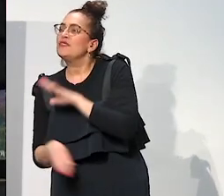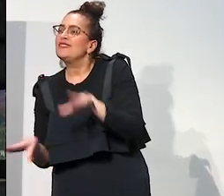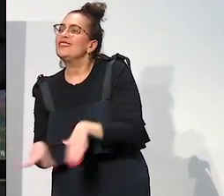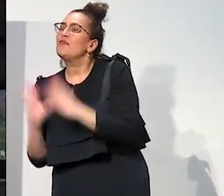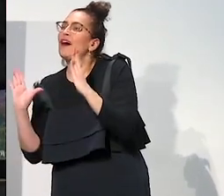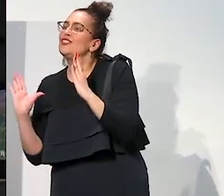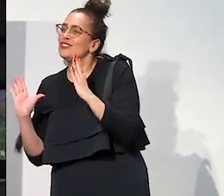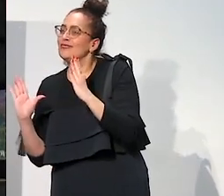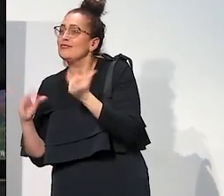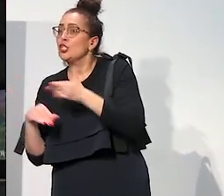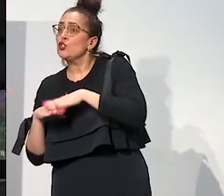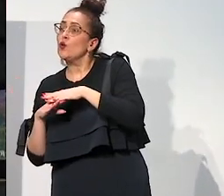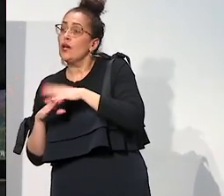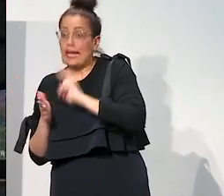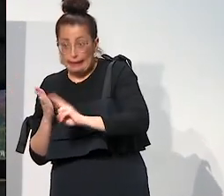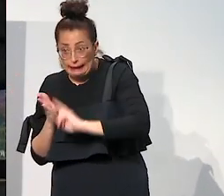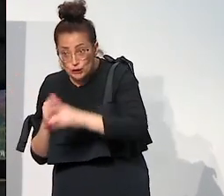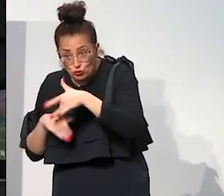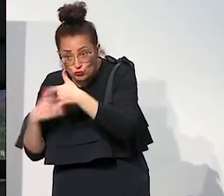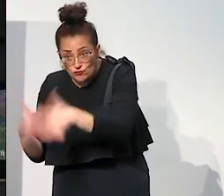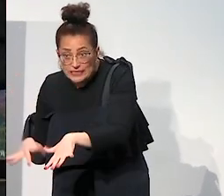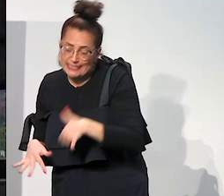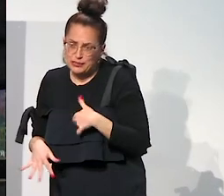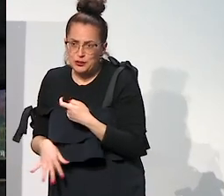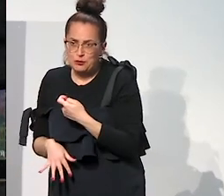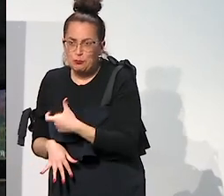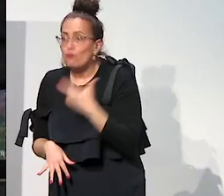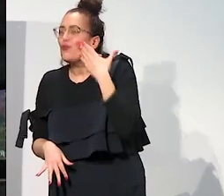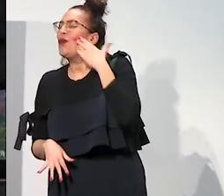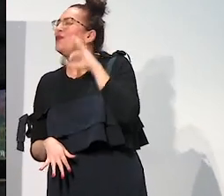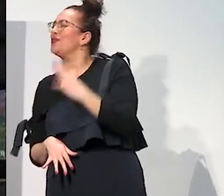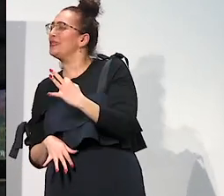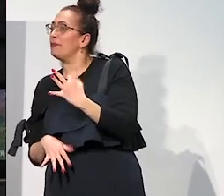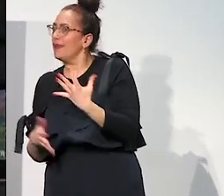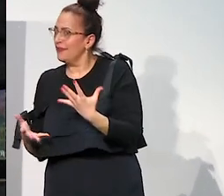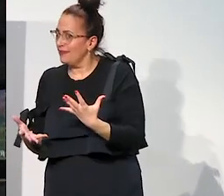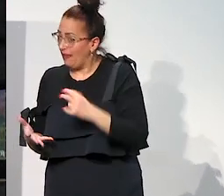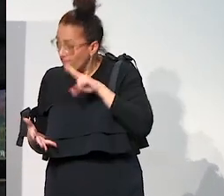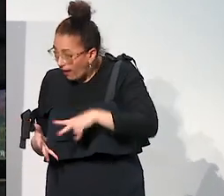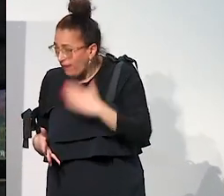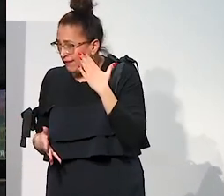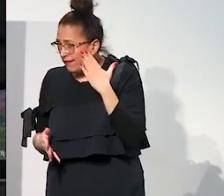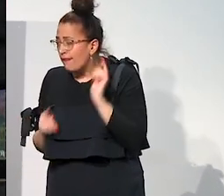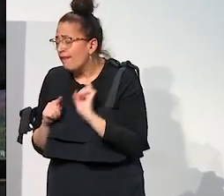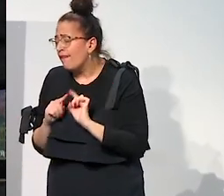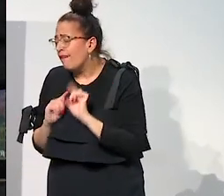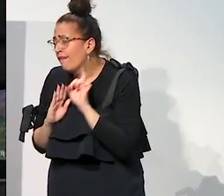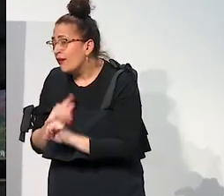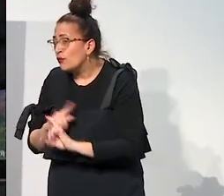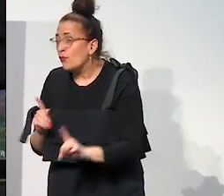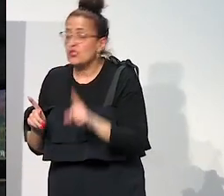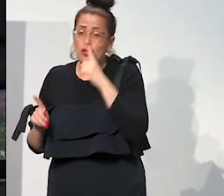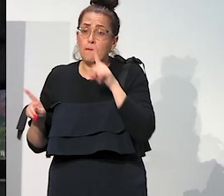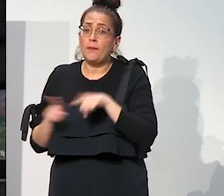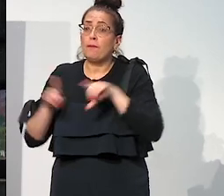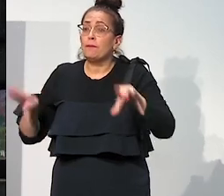le lit quand même. C'est pas du tout la même chose. Donc voilà, il y a cette présence très forte de l'image qui écrase le texte. Et je pense que je